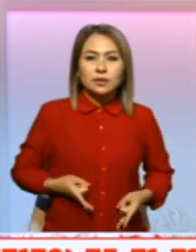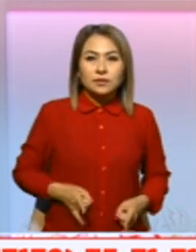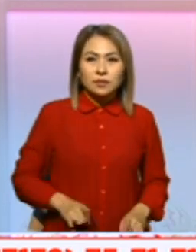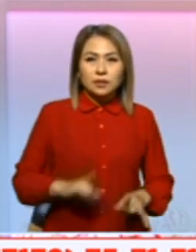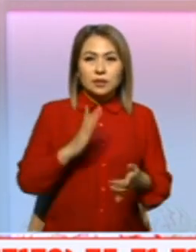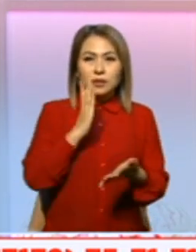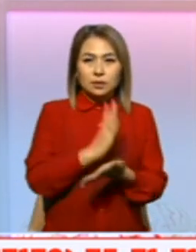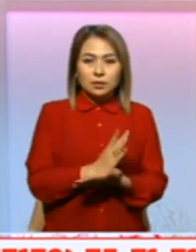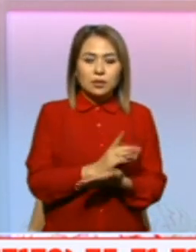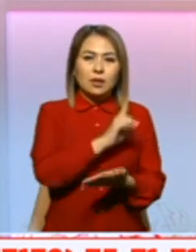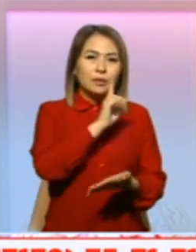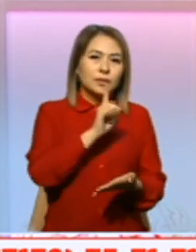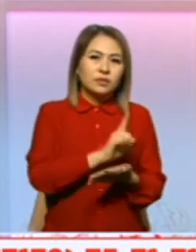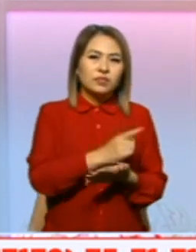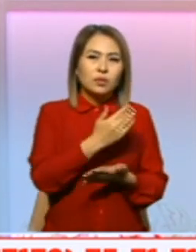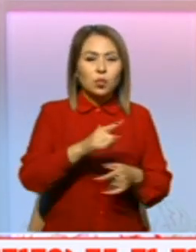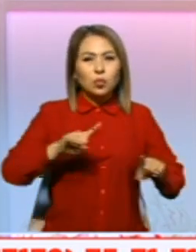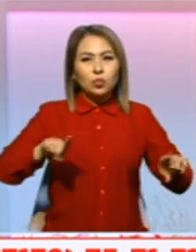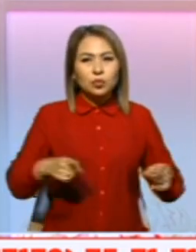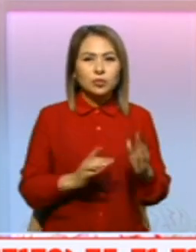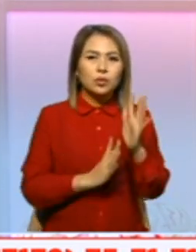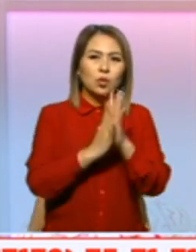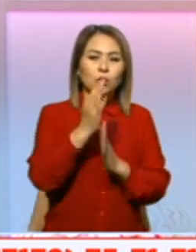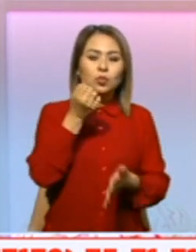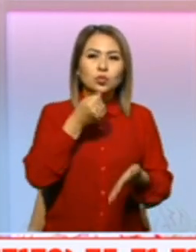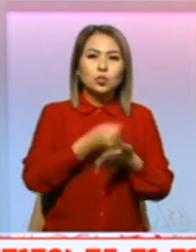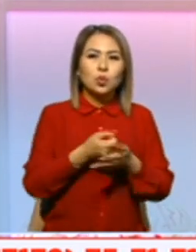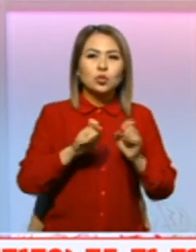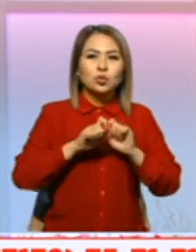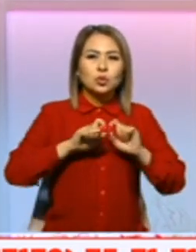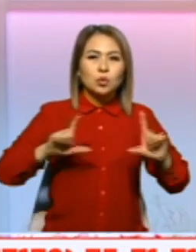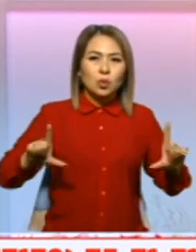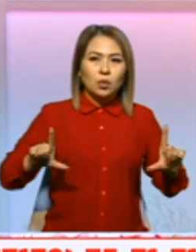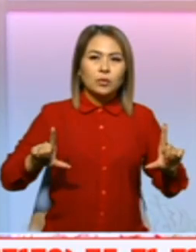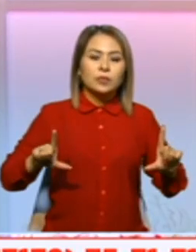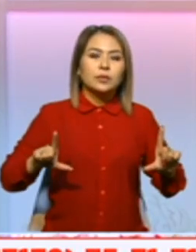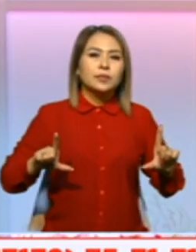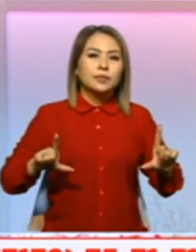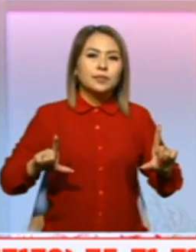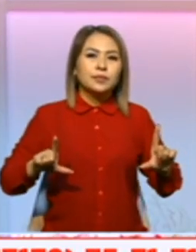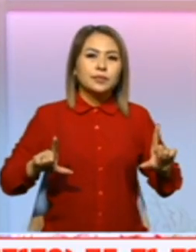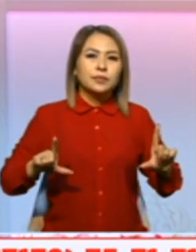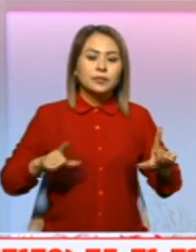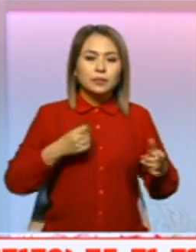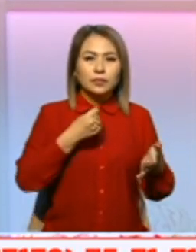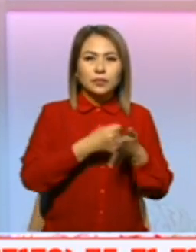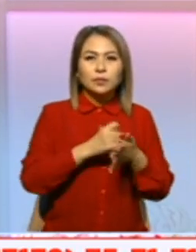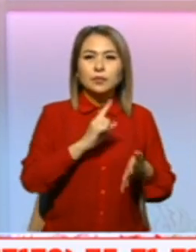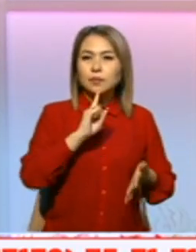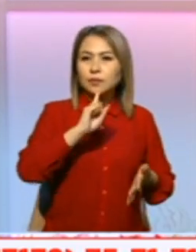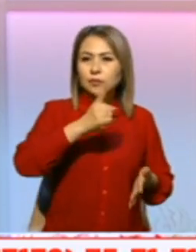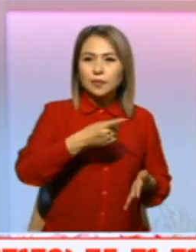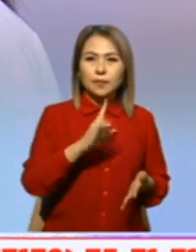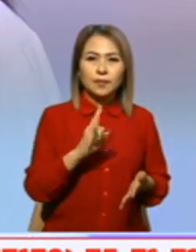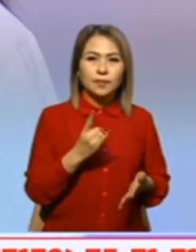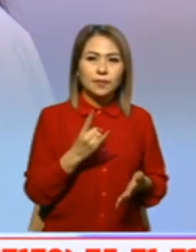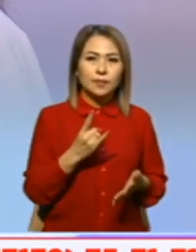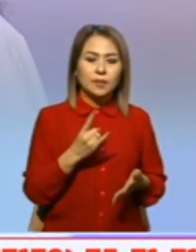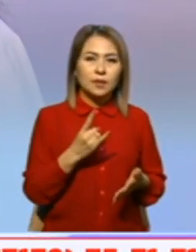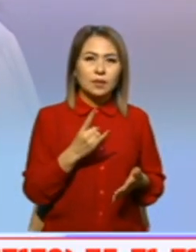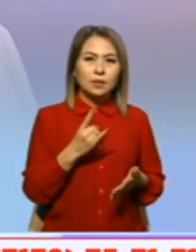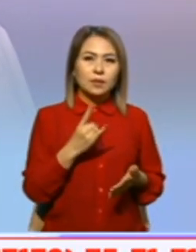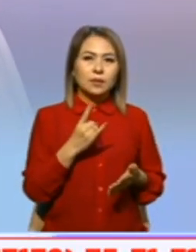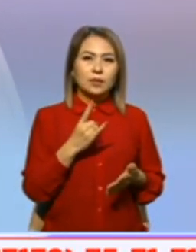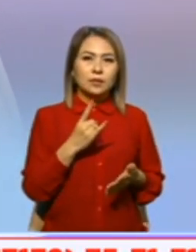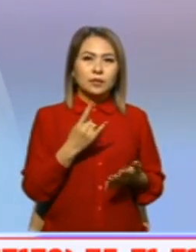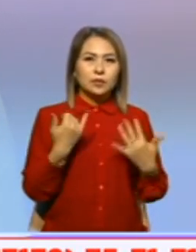ба, сол баланың өсіп мектепке дейінгі жағдайында бір жасқа шейінгі баланы, например, бір жасқа дейінгі